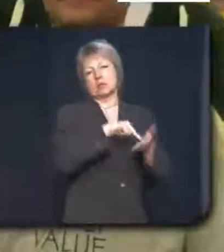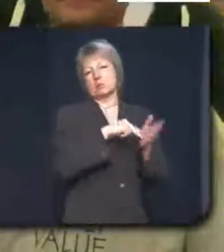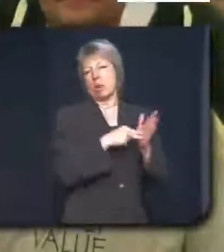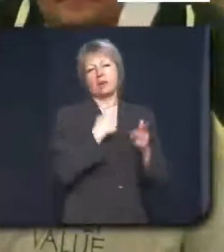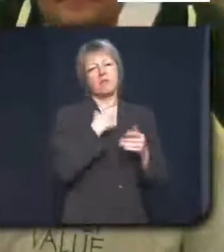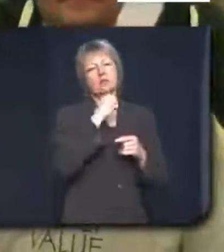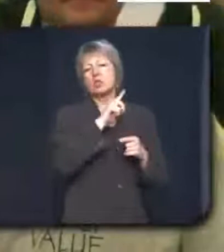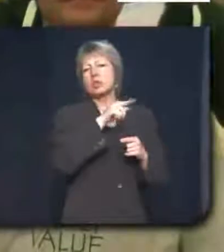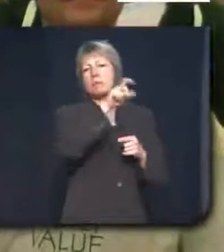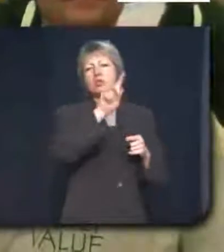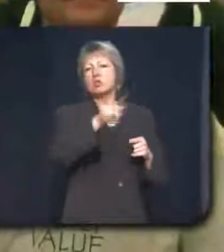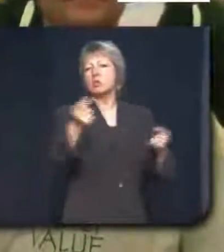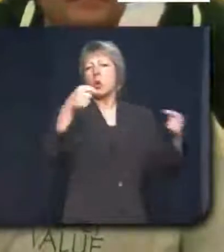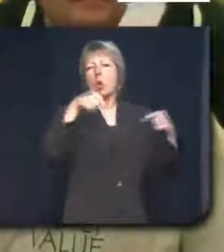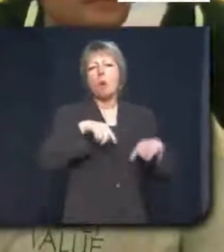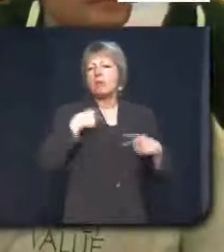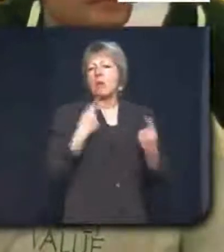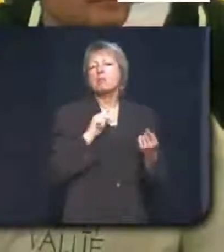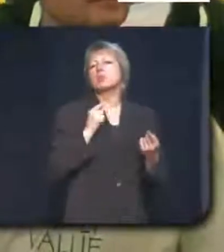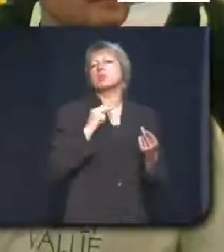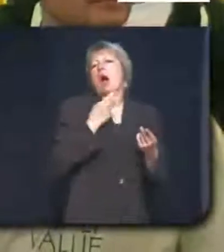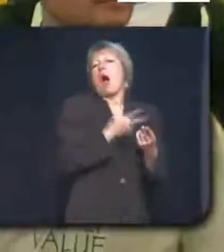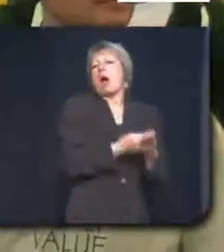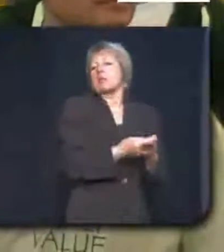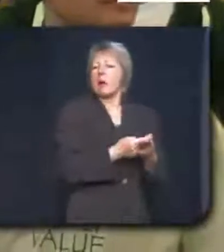müssen sich anpassen in irgend Normalität